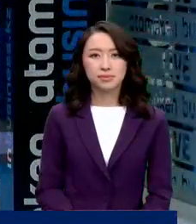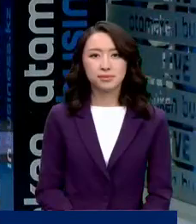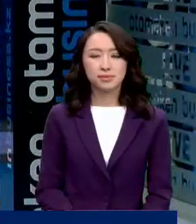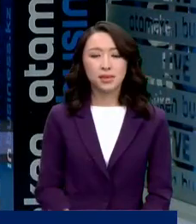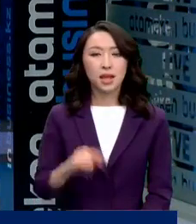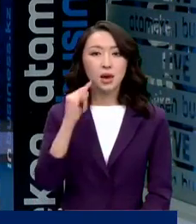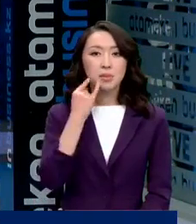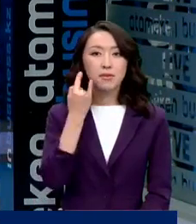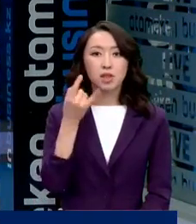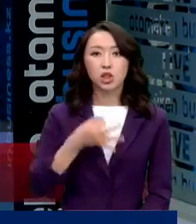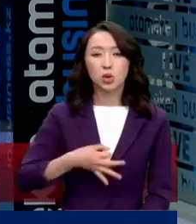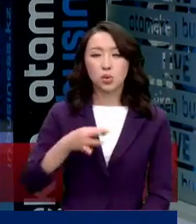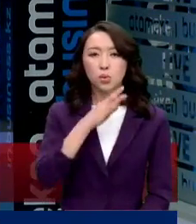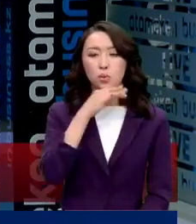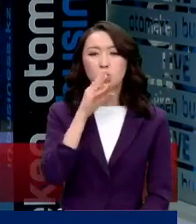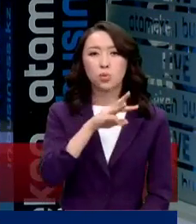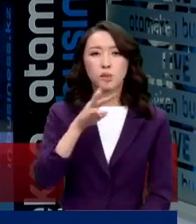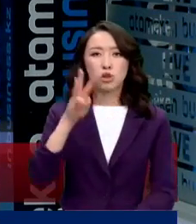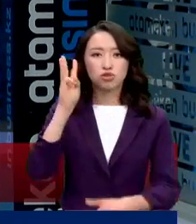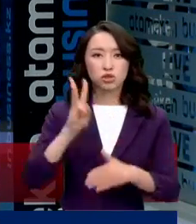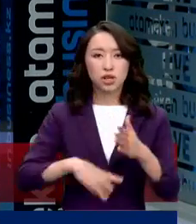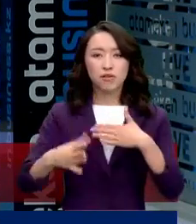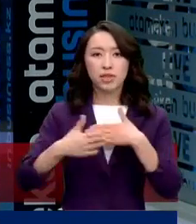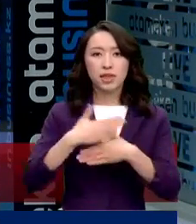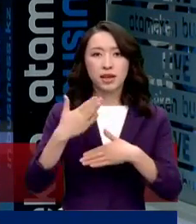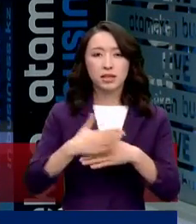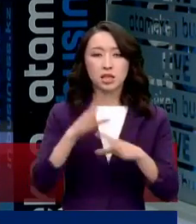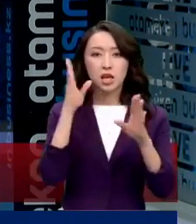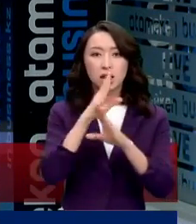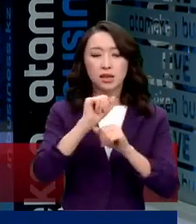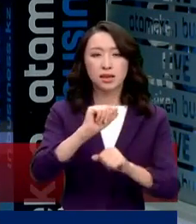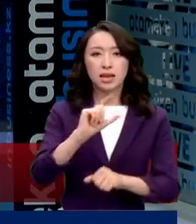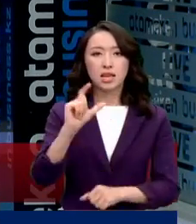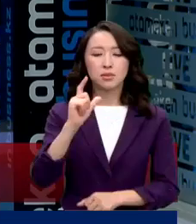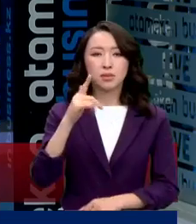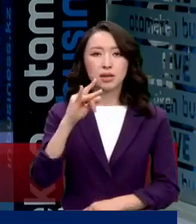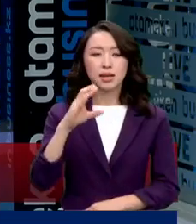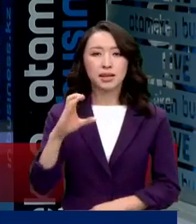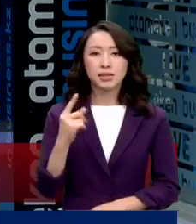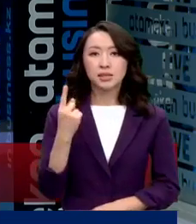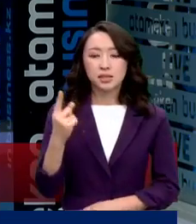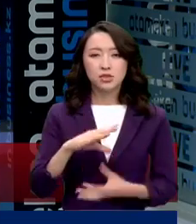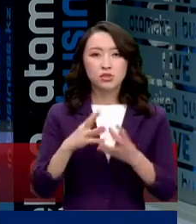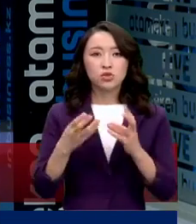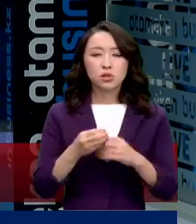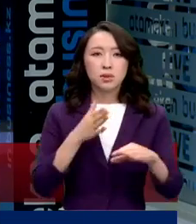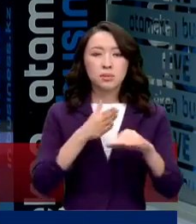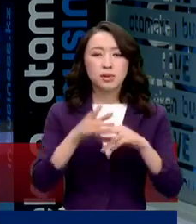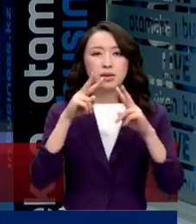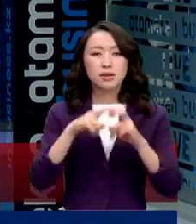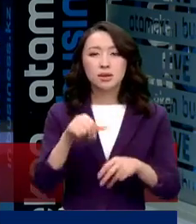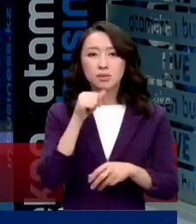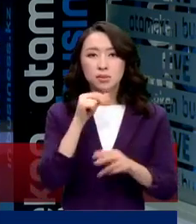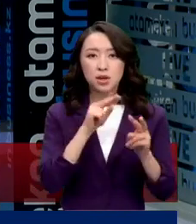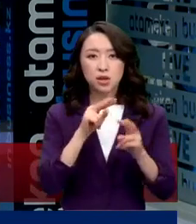А в Павлодарской области многомиллионными штрафами наказали экологов Экибастузской ГРЭС-1. В результате профилактического контроля